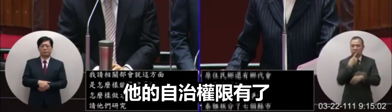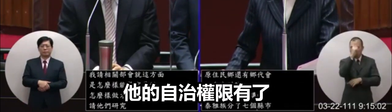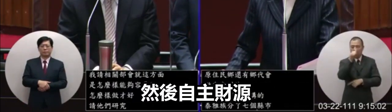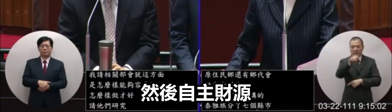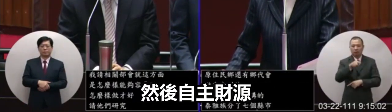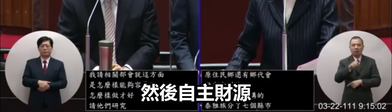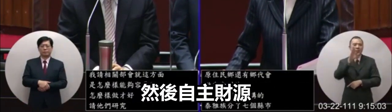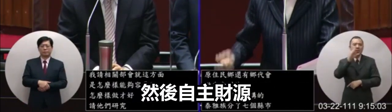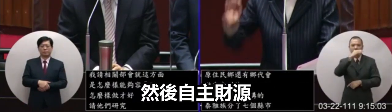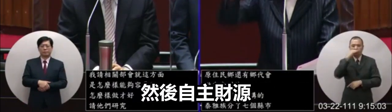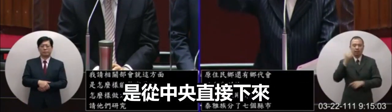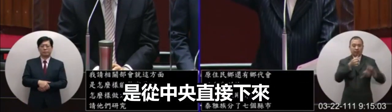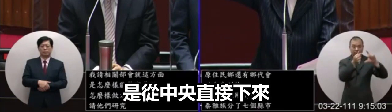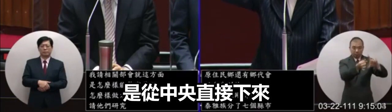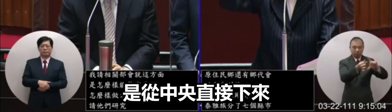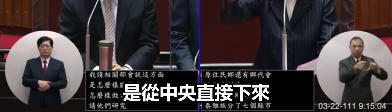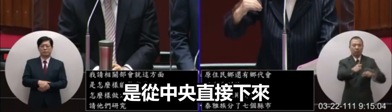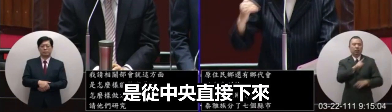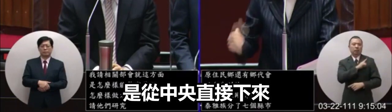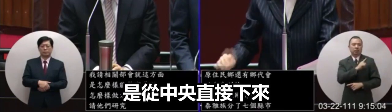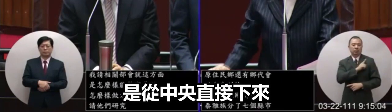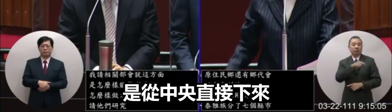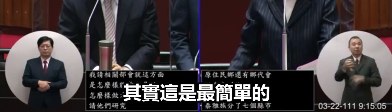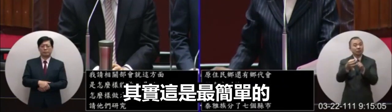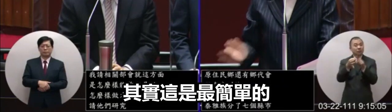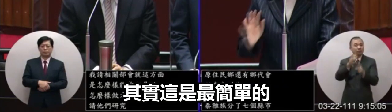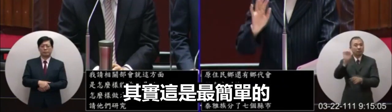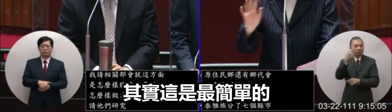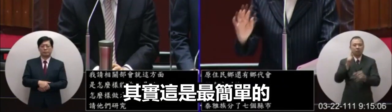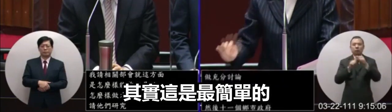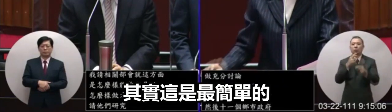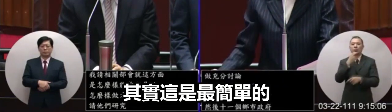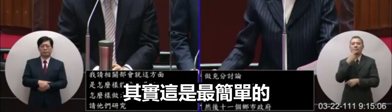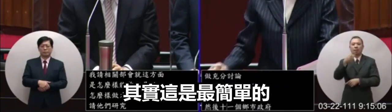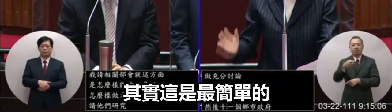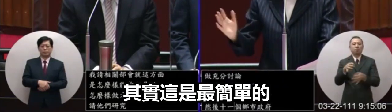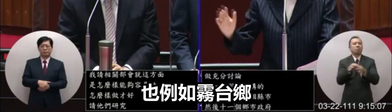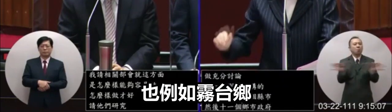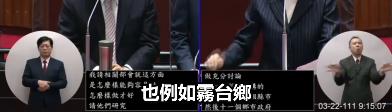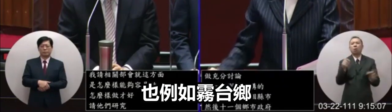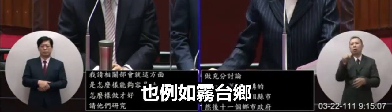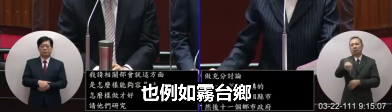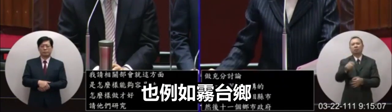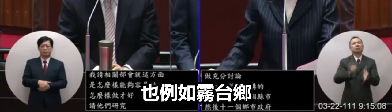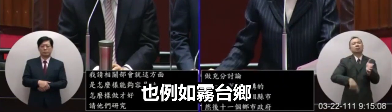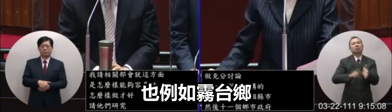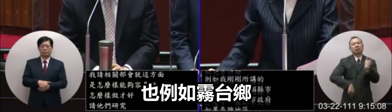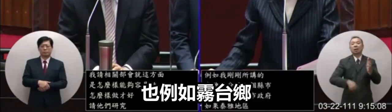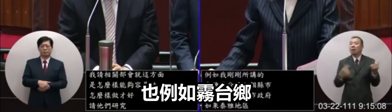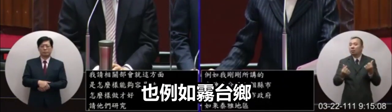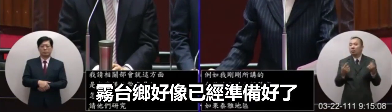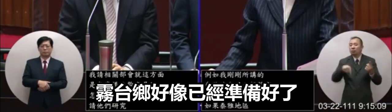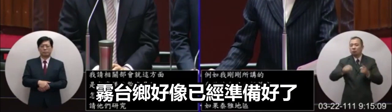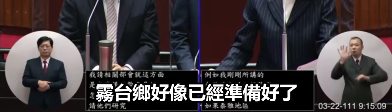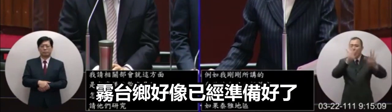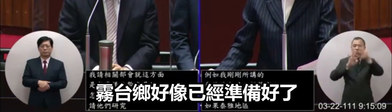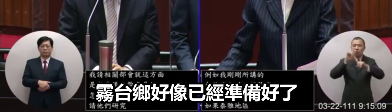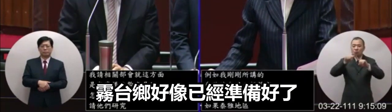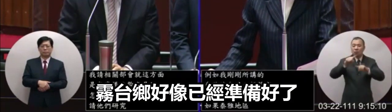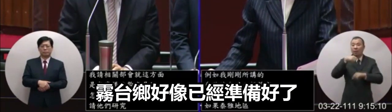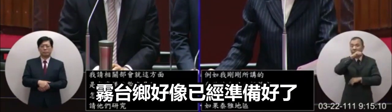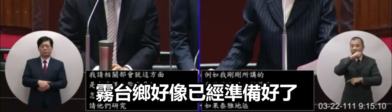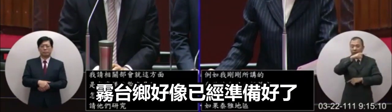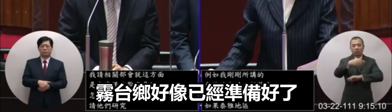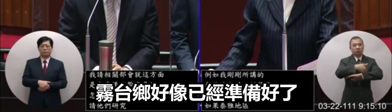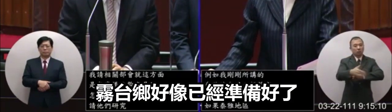有了，然后自主裁员是从中央直接下来，其实这是最简单的。也例如雾台乡好